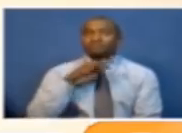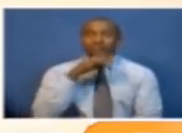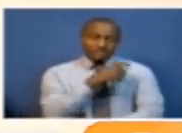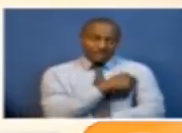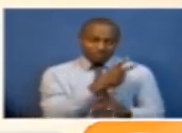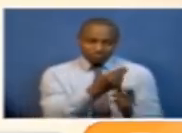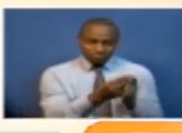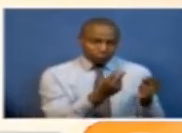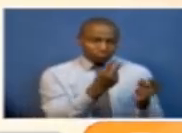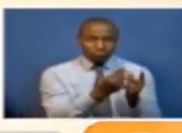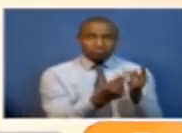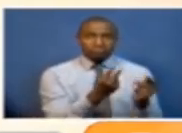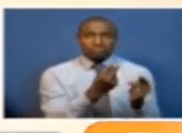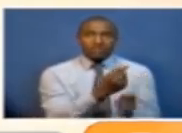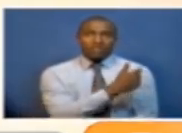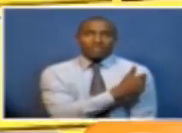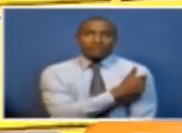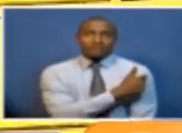akitibiwa.